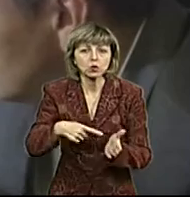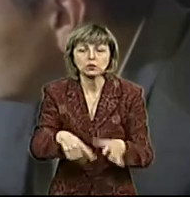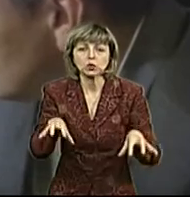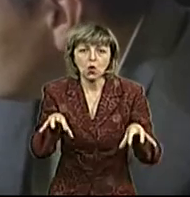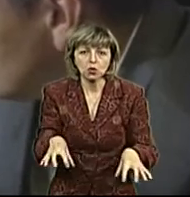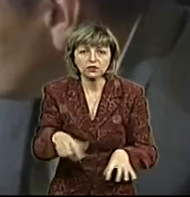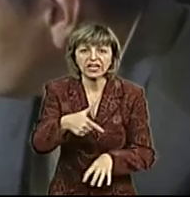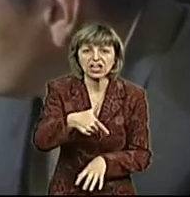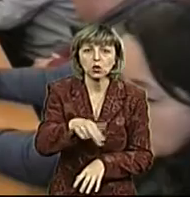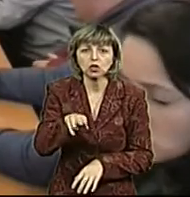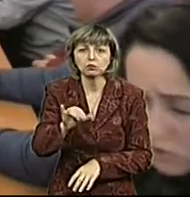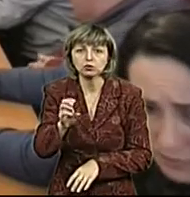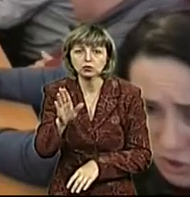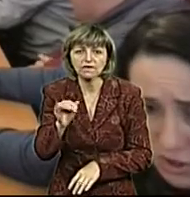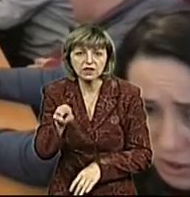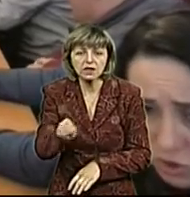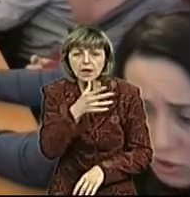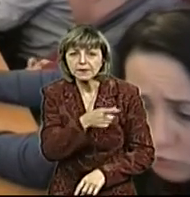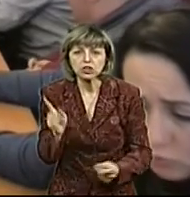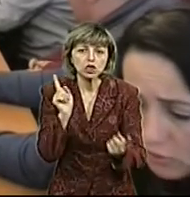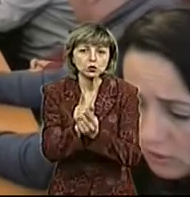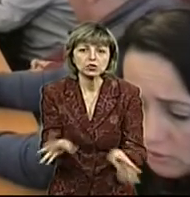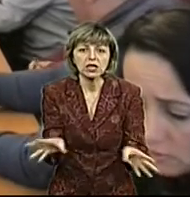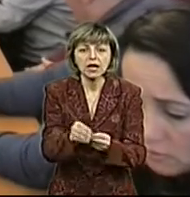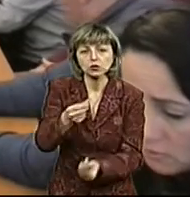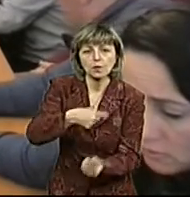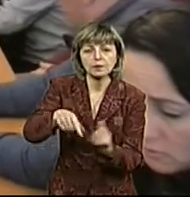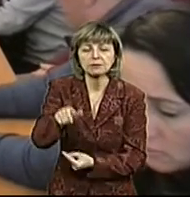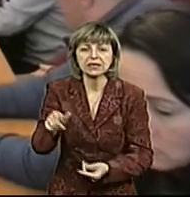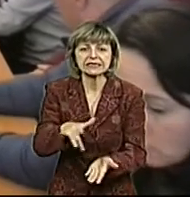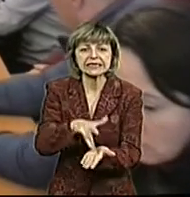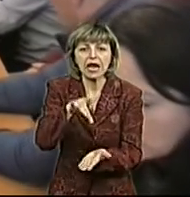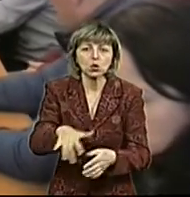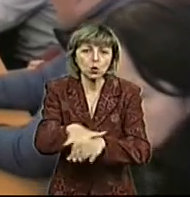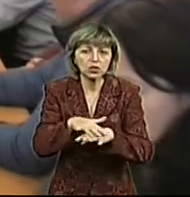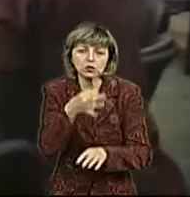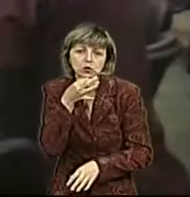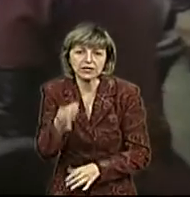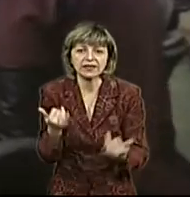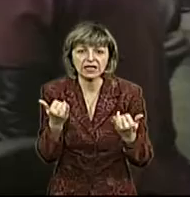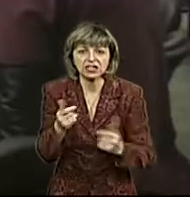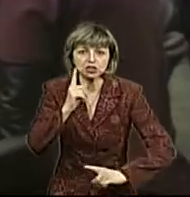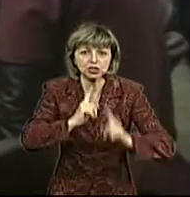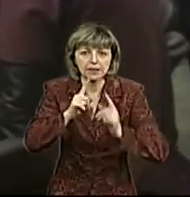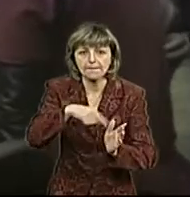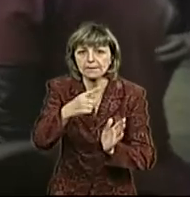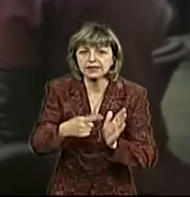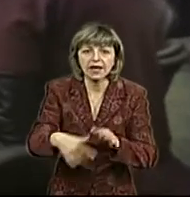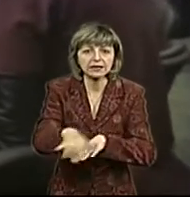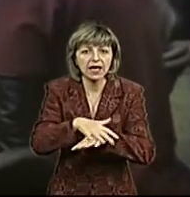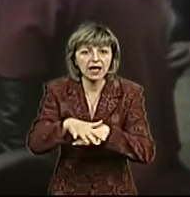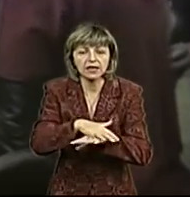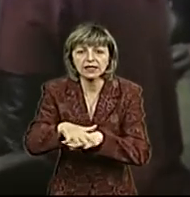міського голови Григорій Пустовіт під час зустрічі із підприємцями центрального ринку сказав, що на нинішній сесії питання ринків